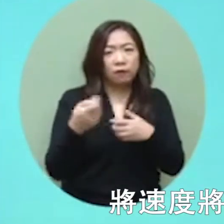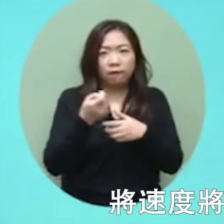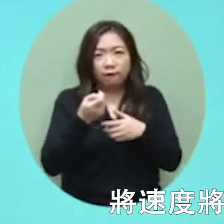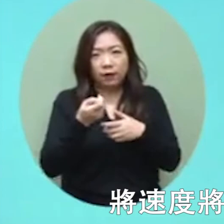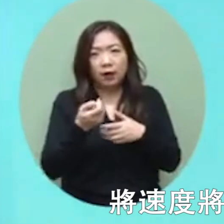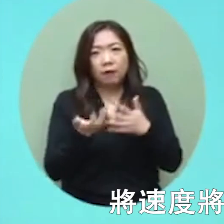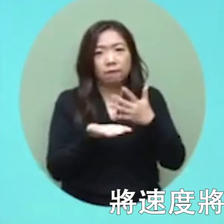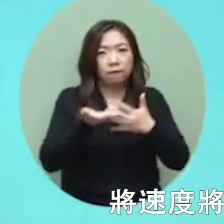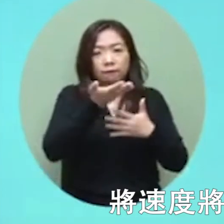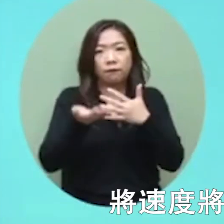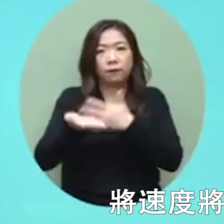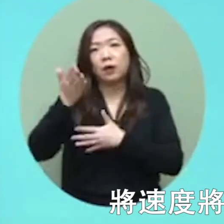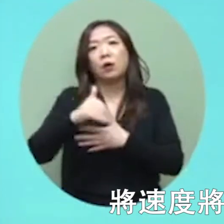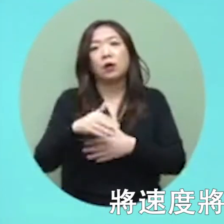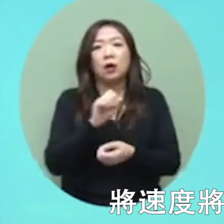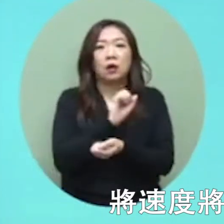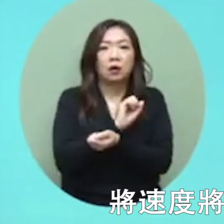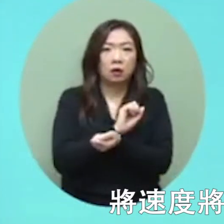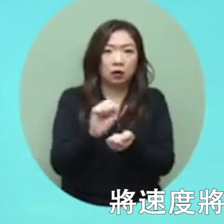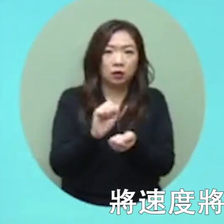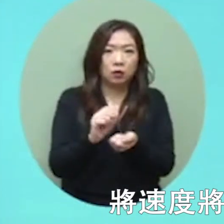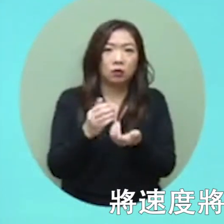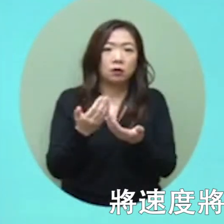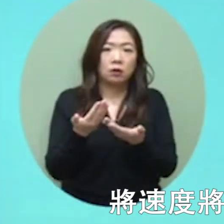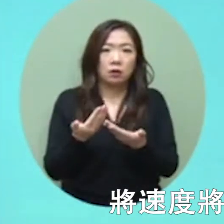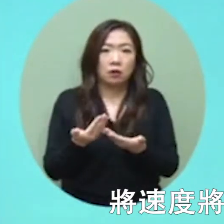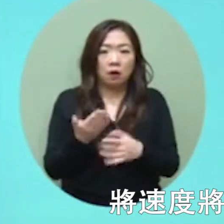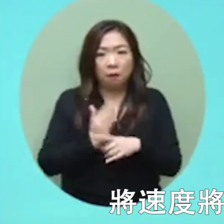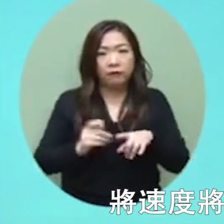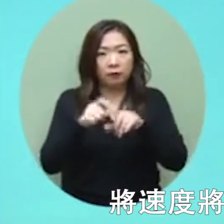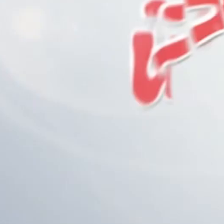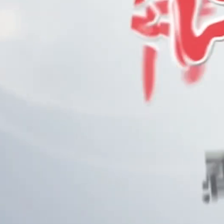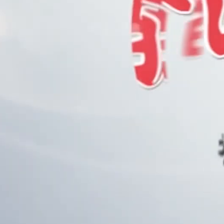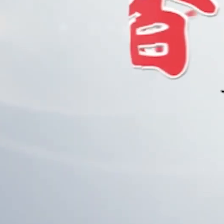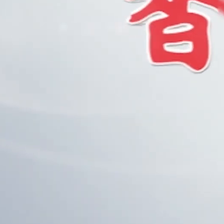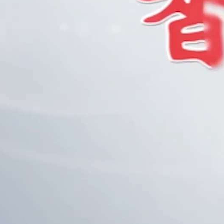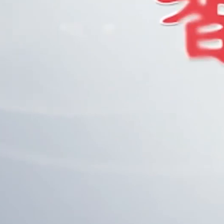去提升，是會解決到一部分的問題的。